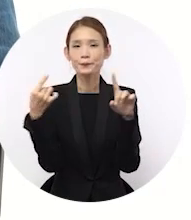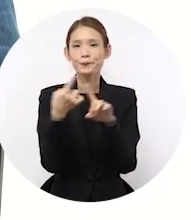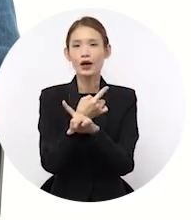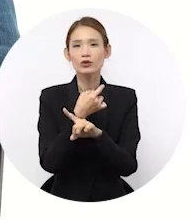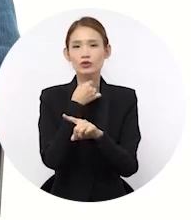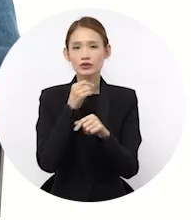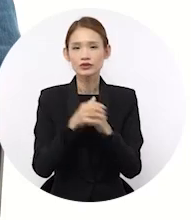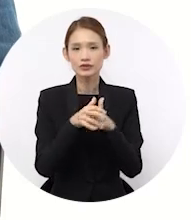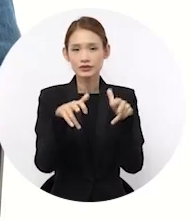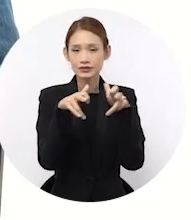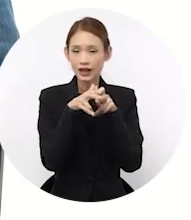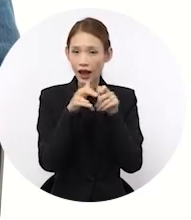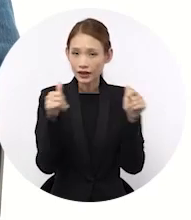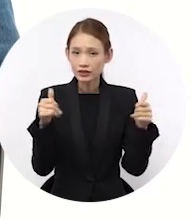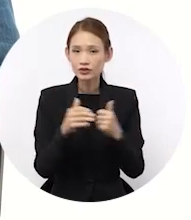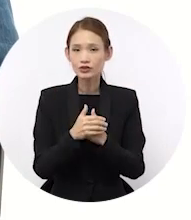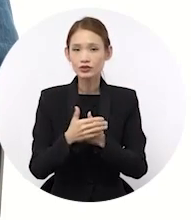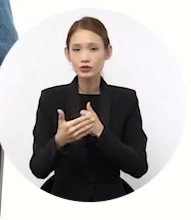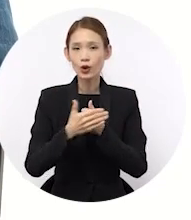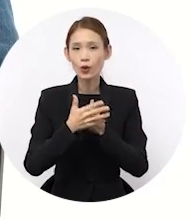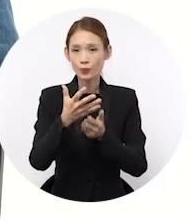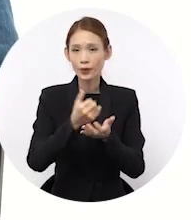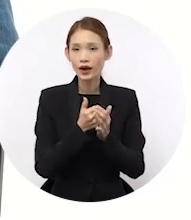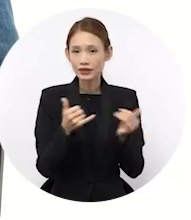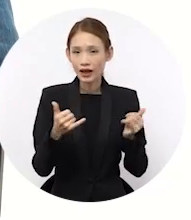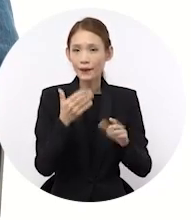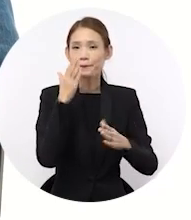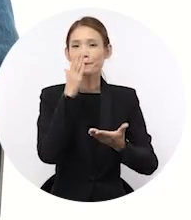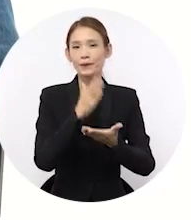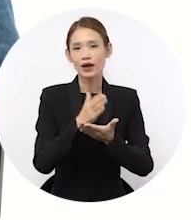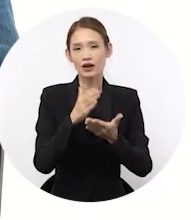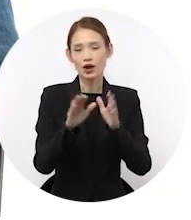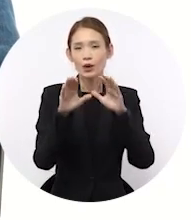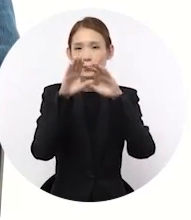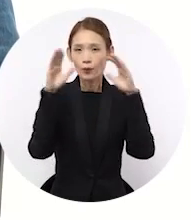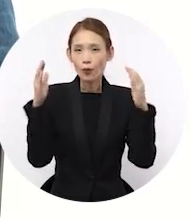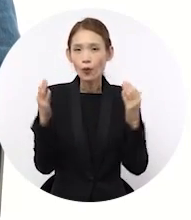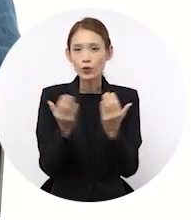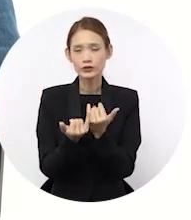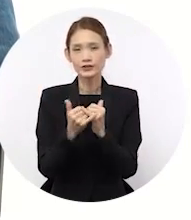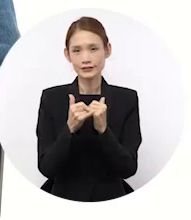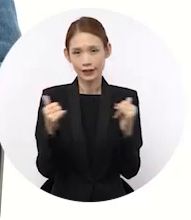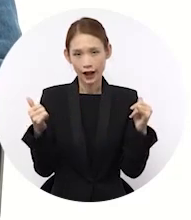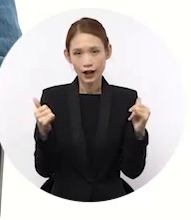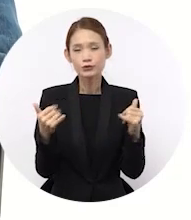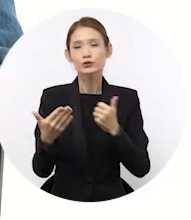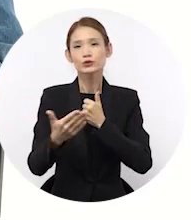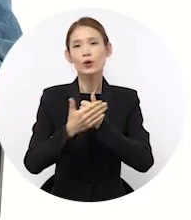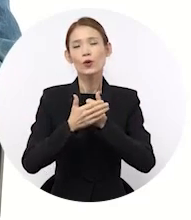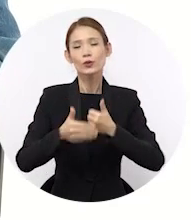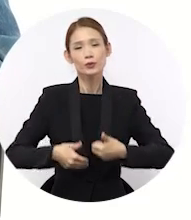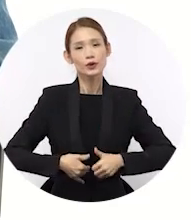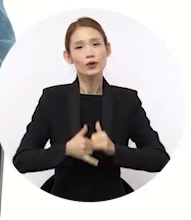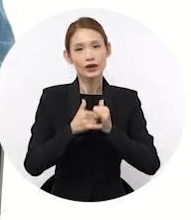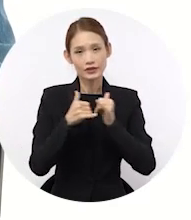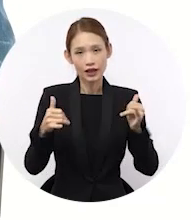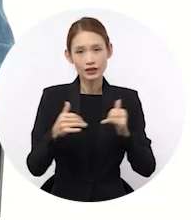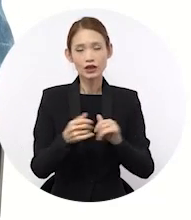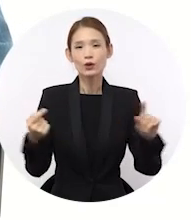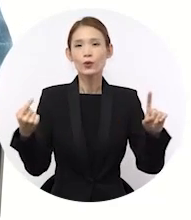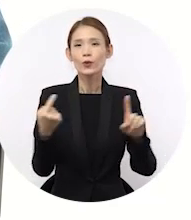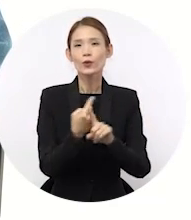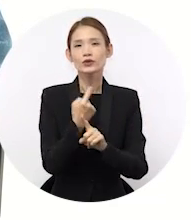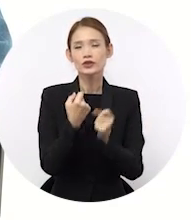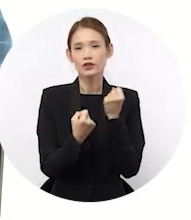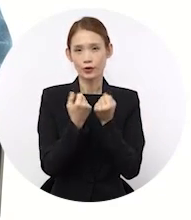약간은 고치고 싶어요. 장애인은 도움받아야 하는 사람이다가 아니라 모든 사람은 도움받아야 하는 사람이다. 이렇게 좀